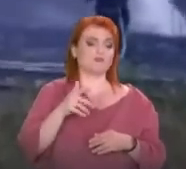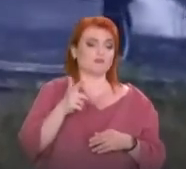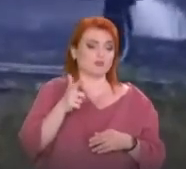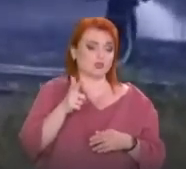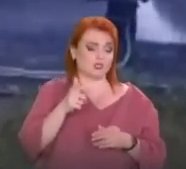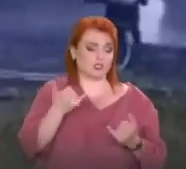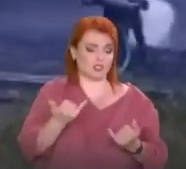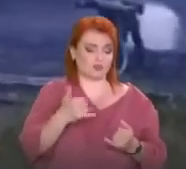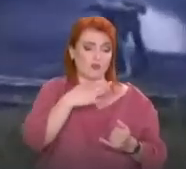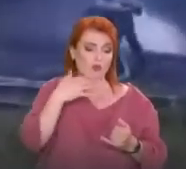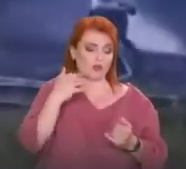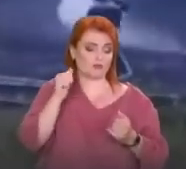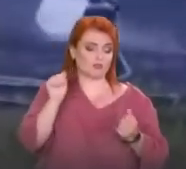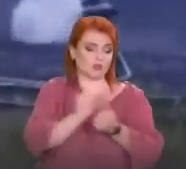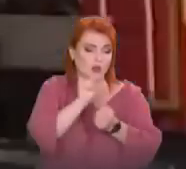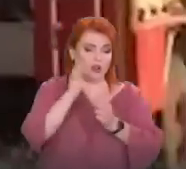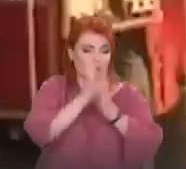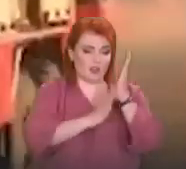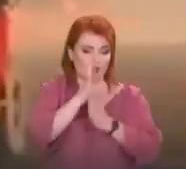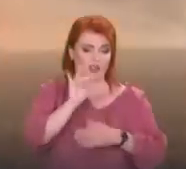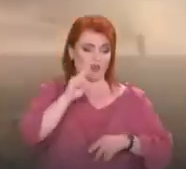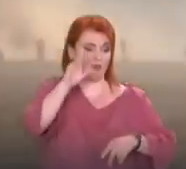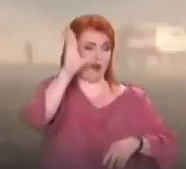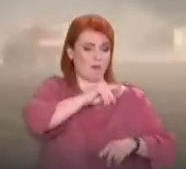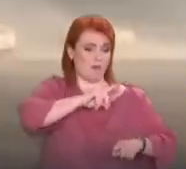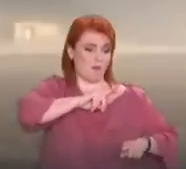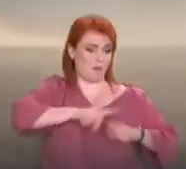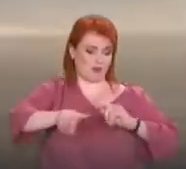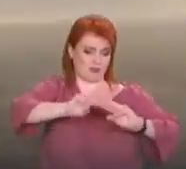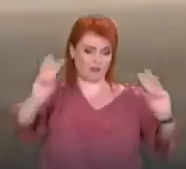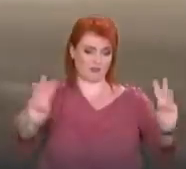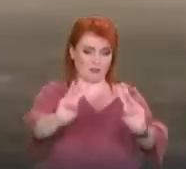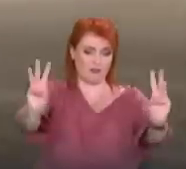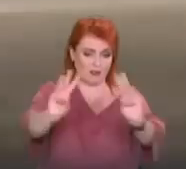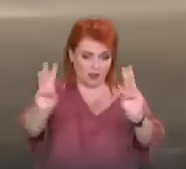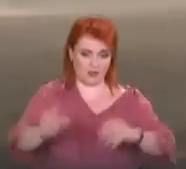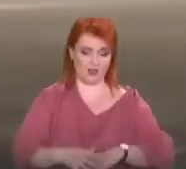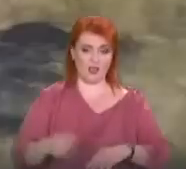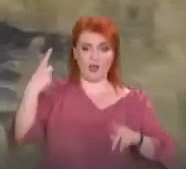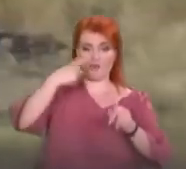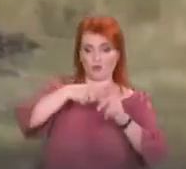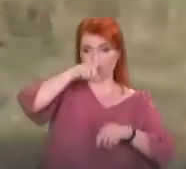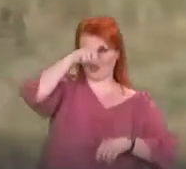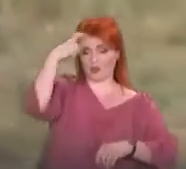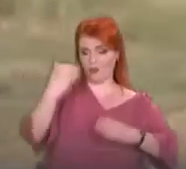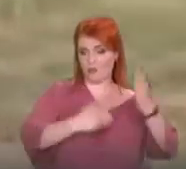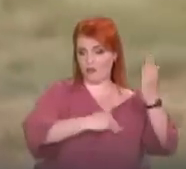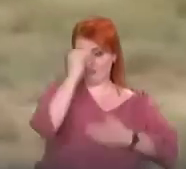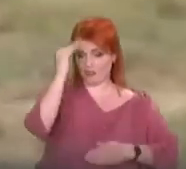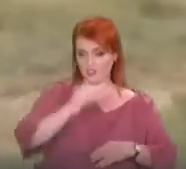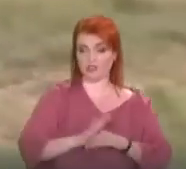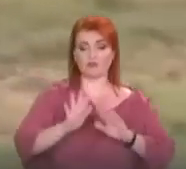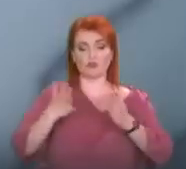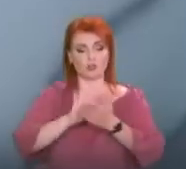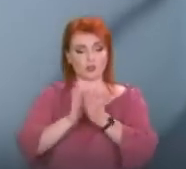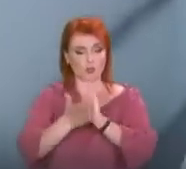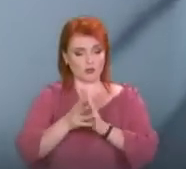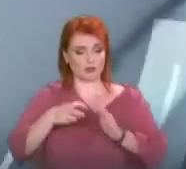cereale, în vederea prevenirii unor incendii de proporții. În situații de risc, oamenii sunt îndemnați să apeleze serviciul